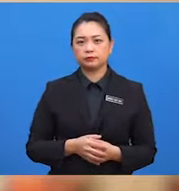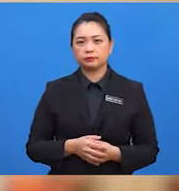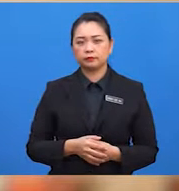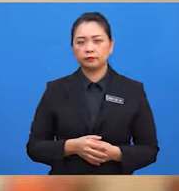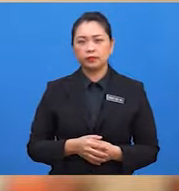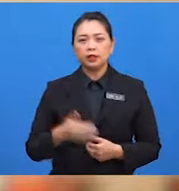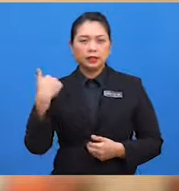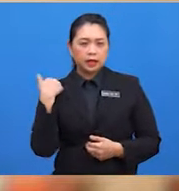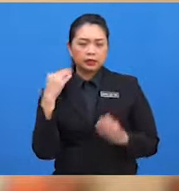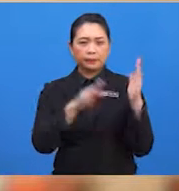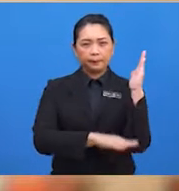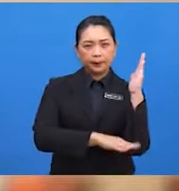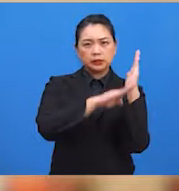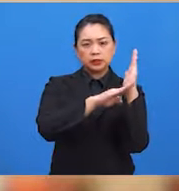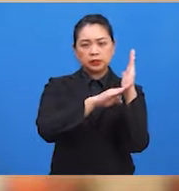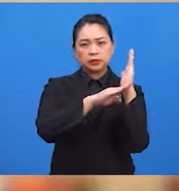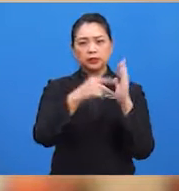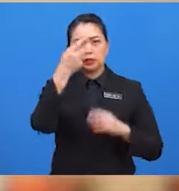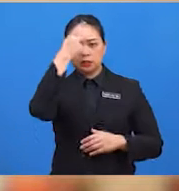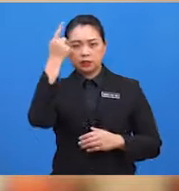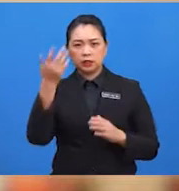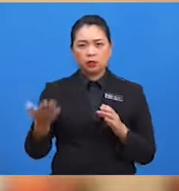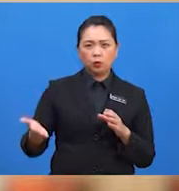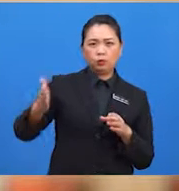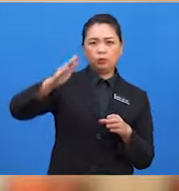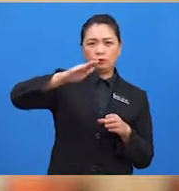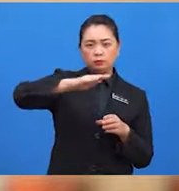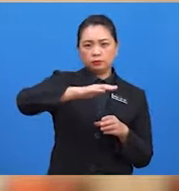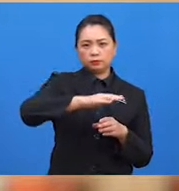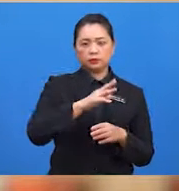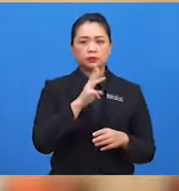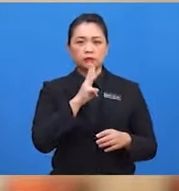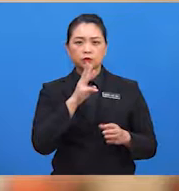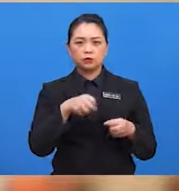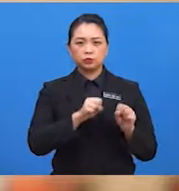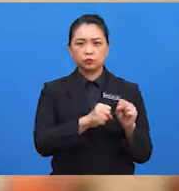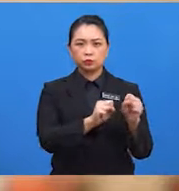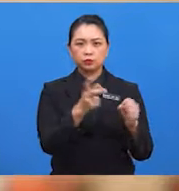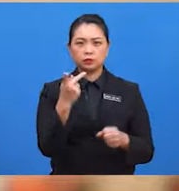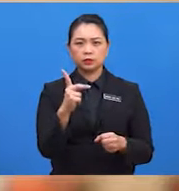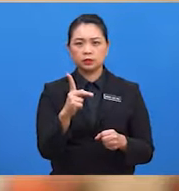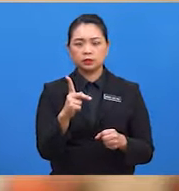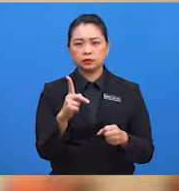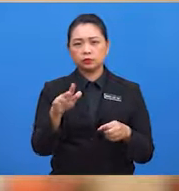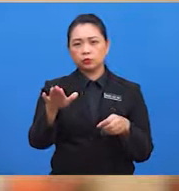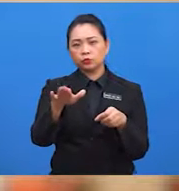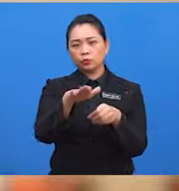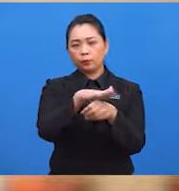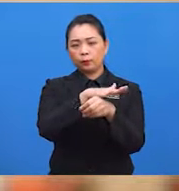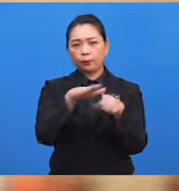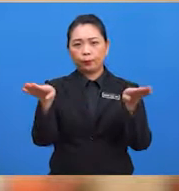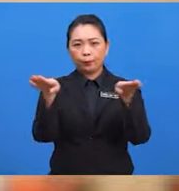He menghadapi banjir kerana limpahan air Sungai Kuning sering menenggelamkan keseluruhan